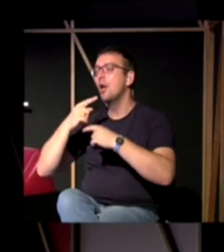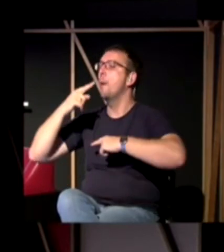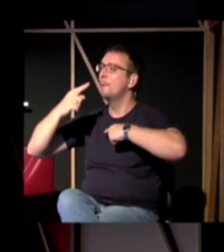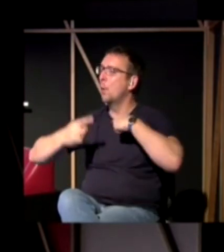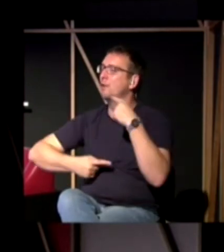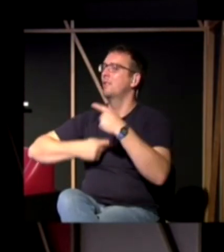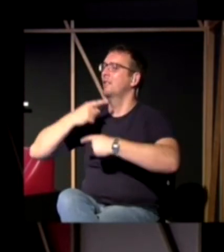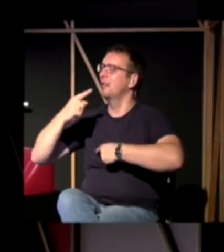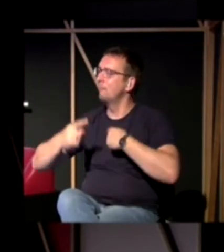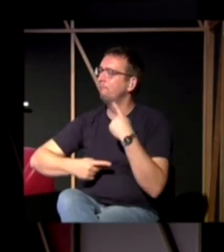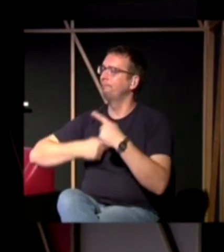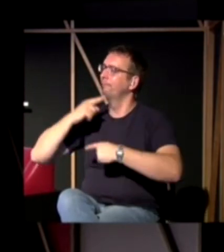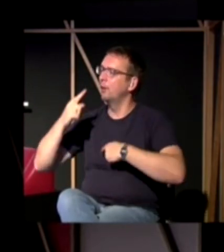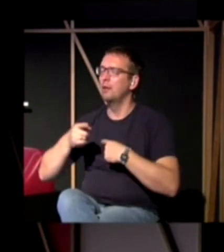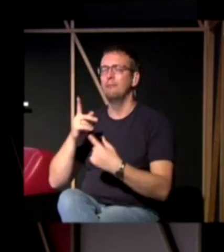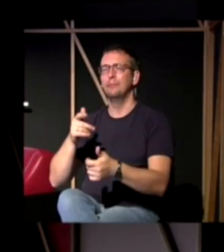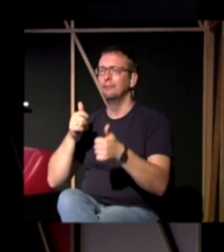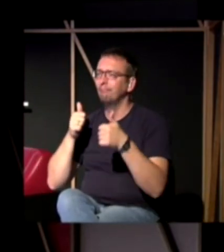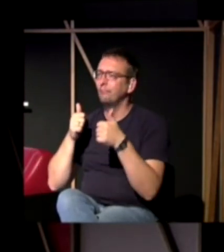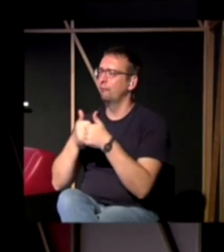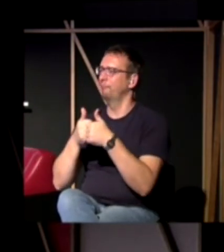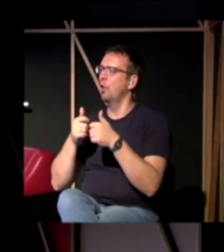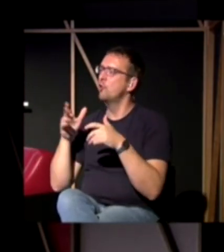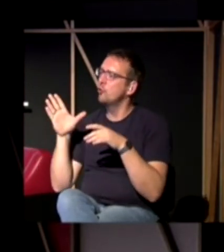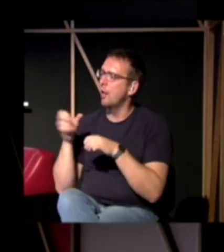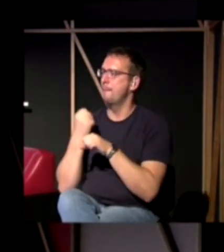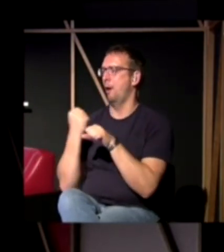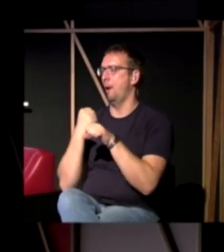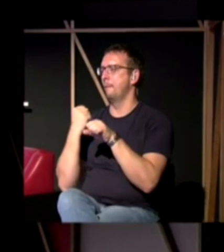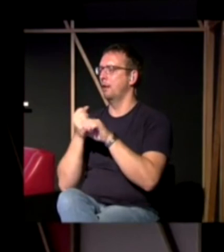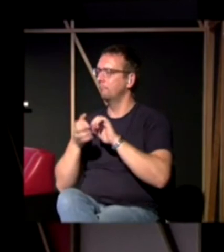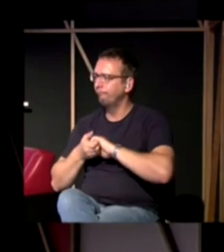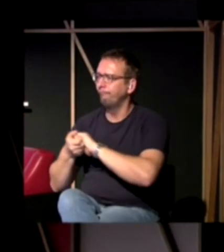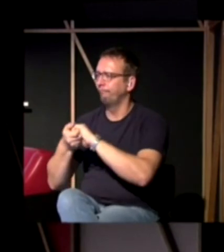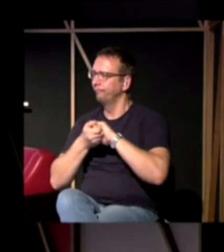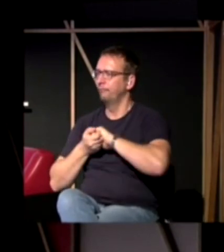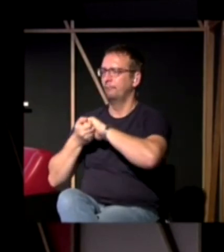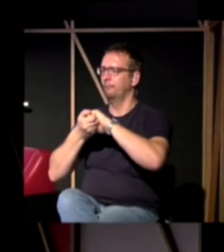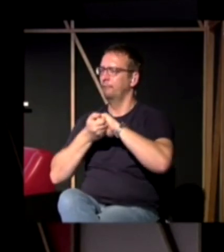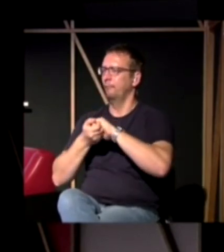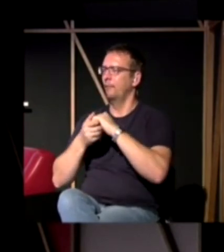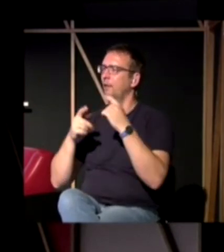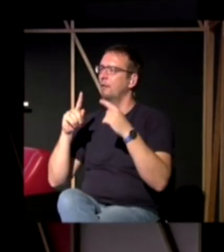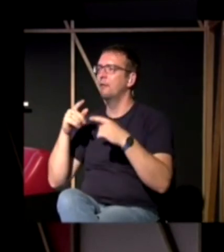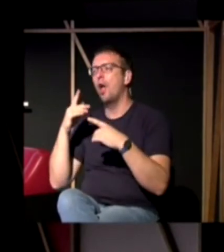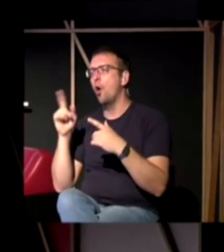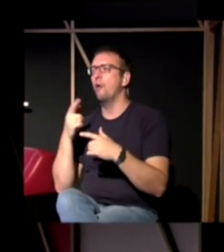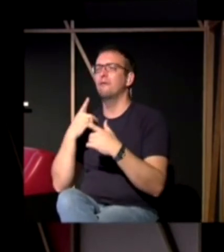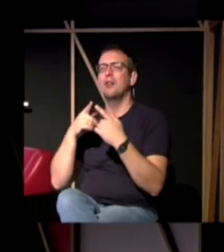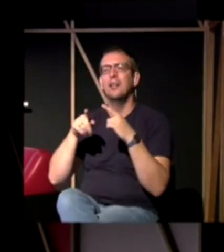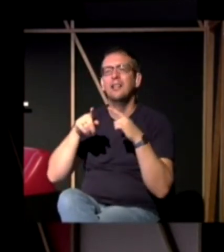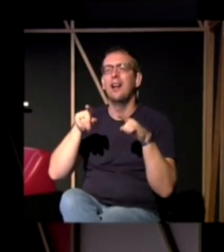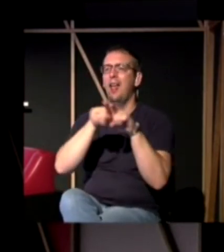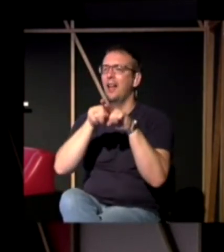качестве предложения, может быть, следующим шагом на пути развития данной услуги мы могли бы